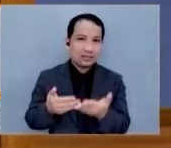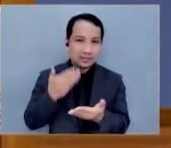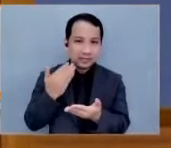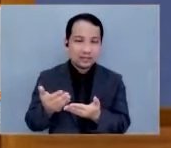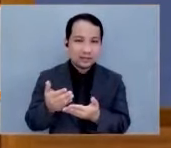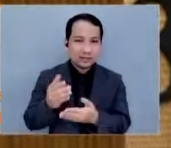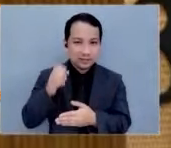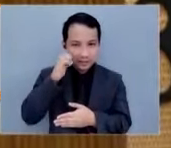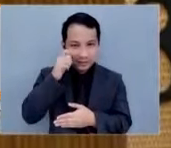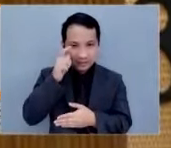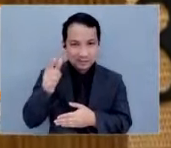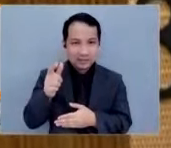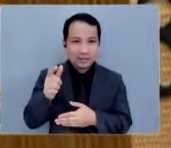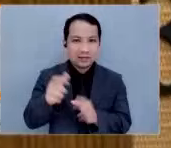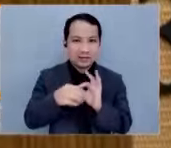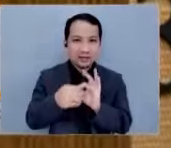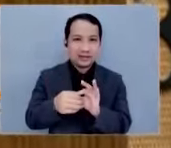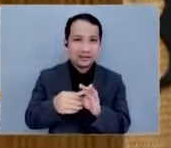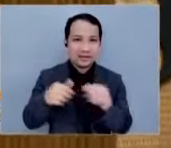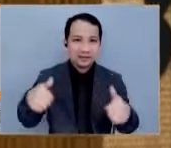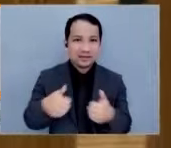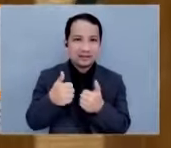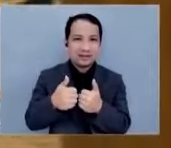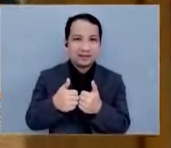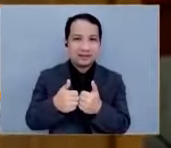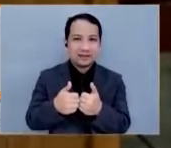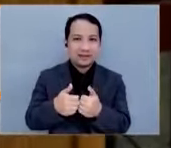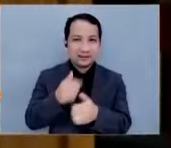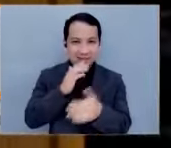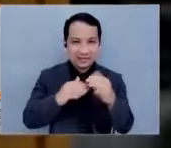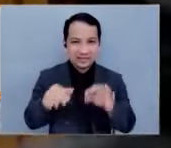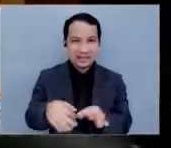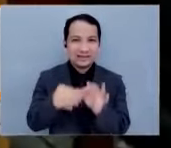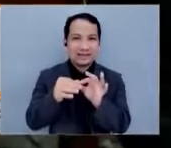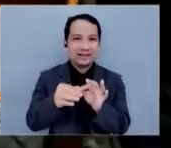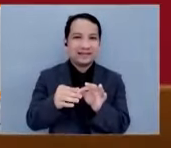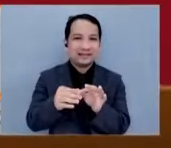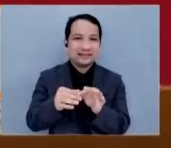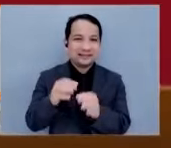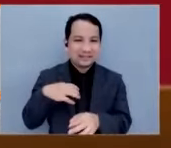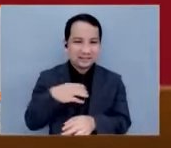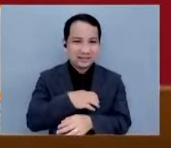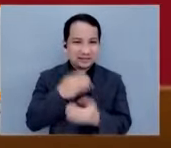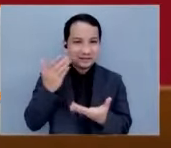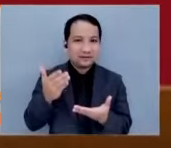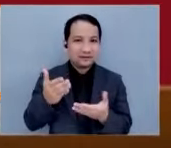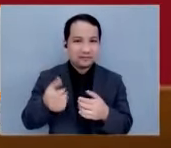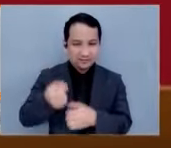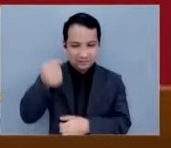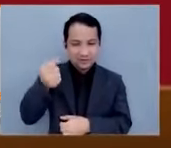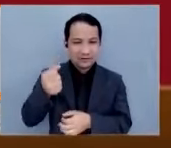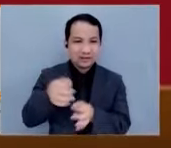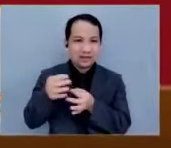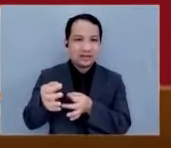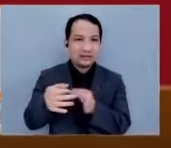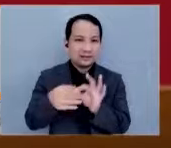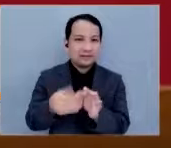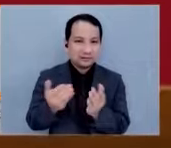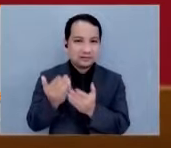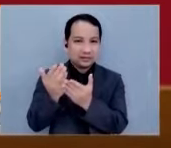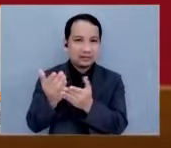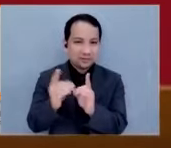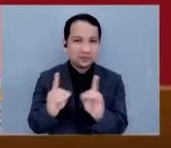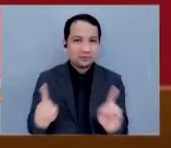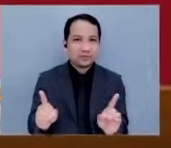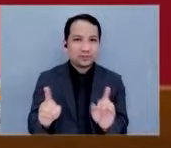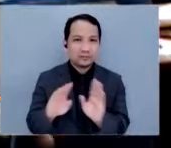kay Marcoleta sa tinawag niyang homily ng kongresista. Nananatiling nakabinbin sa kamera ang panukala.